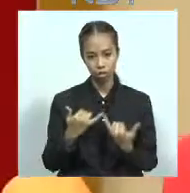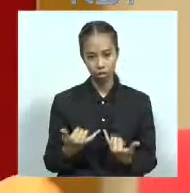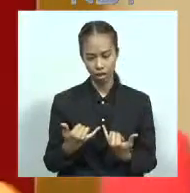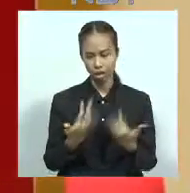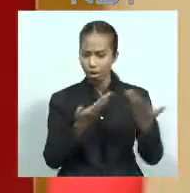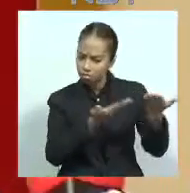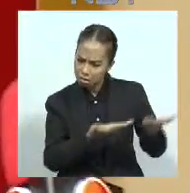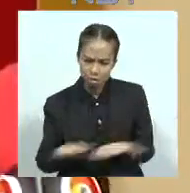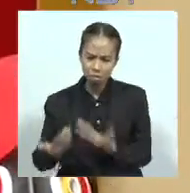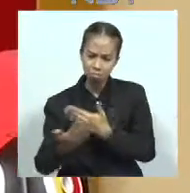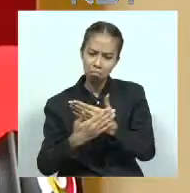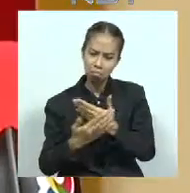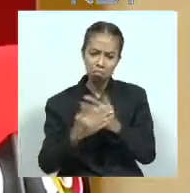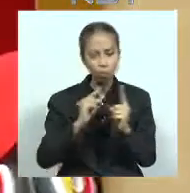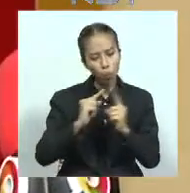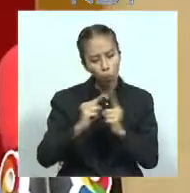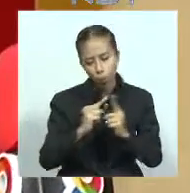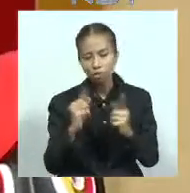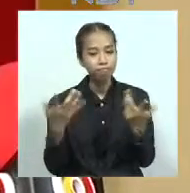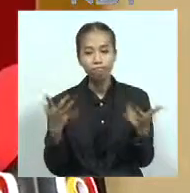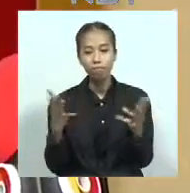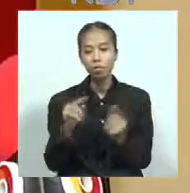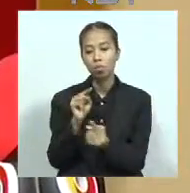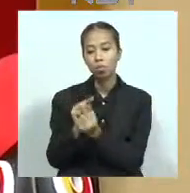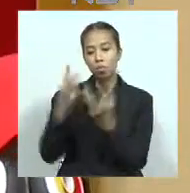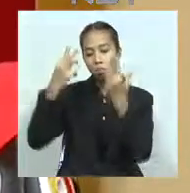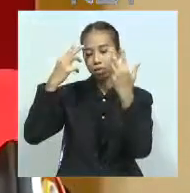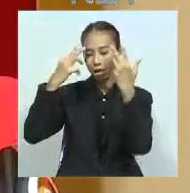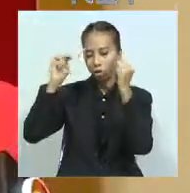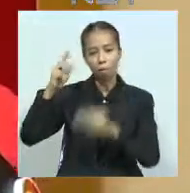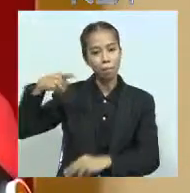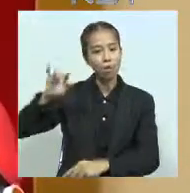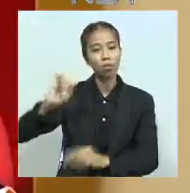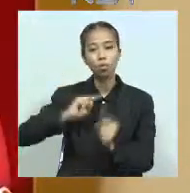ไม่มีเทียบเชิญหรือว่ามีการพูดคุยกับพลเอกประยุทธ์จันทร์โอชาแต่อย่างใดค่ะ